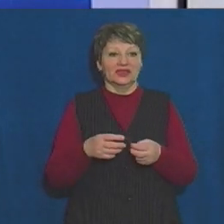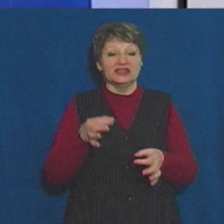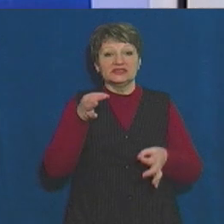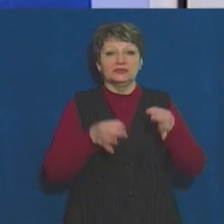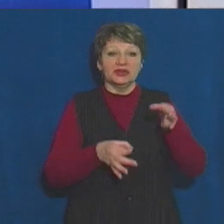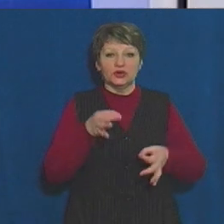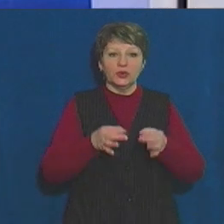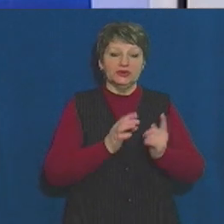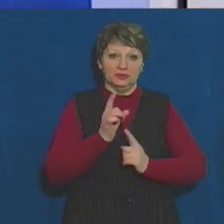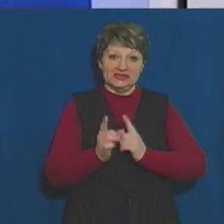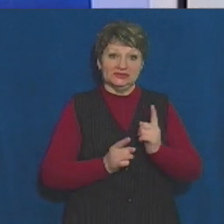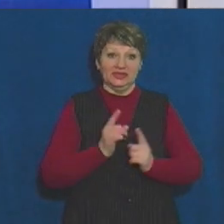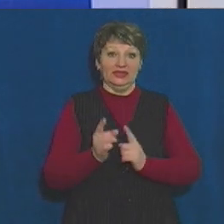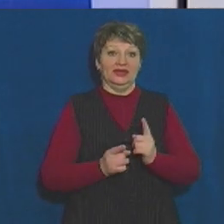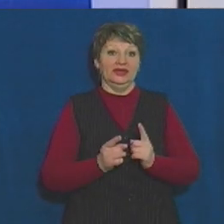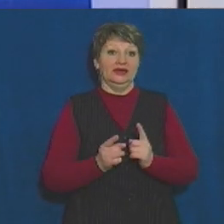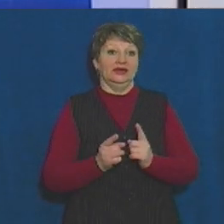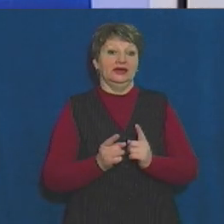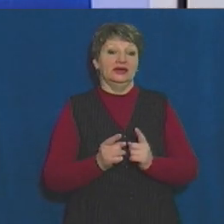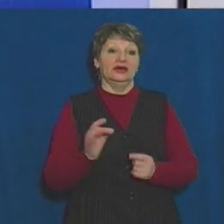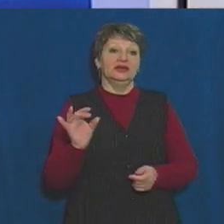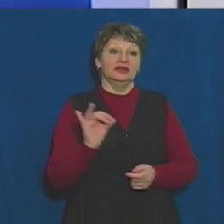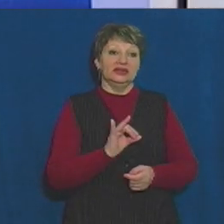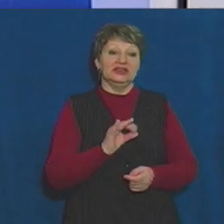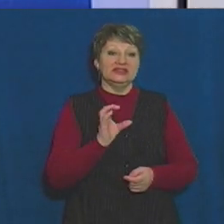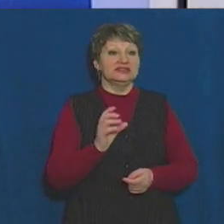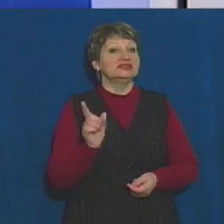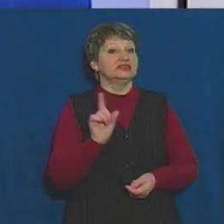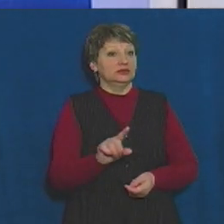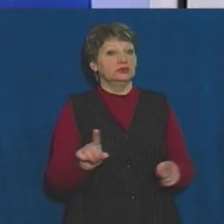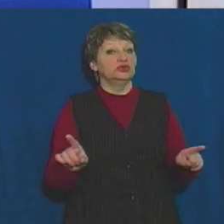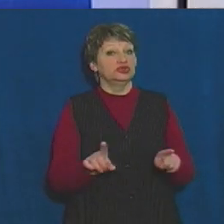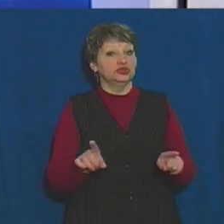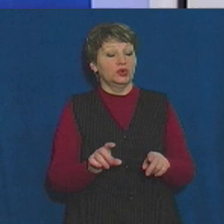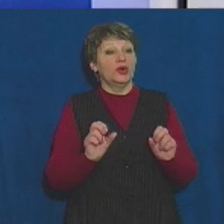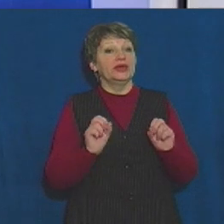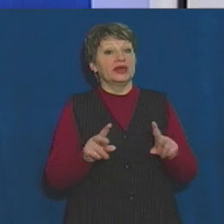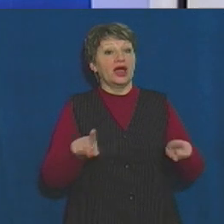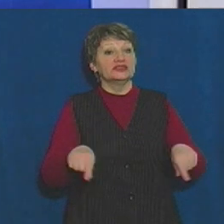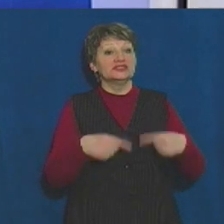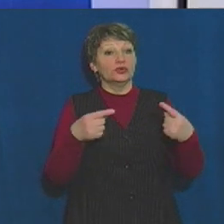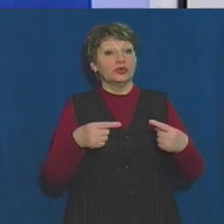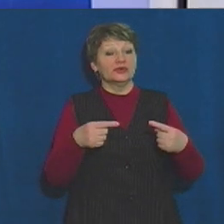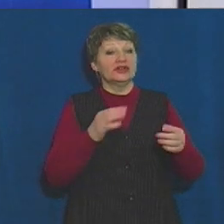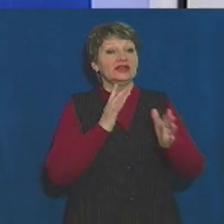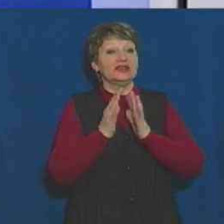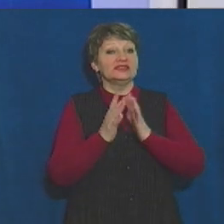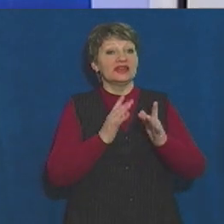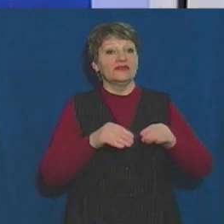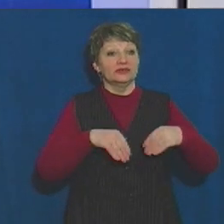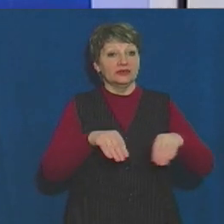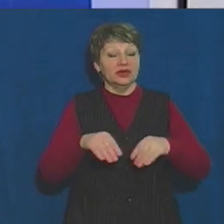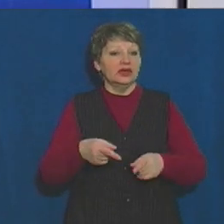кліматичними змінами, із тим, що як створювалися ці лісові насадження, бо